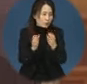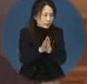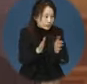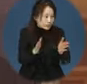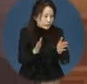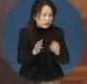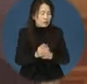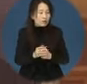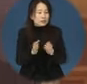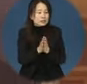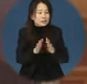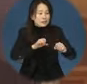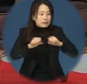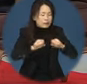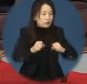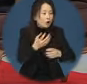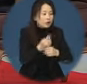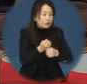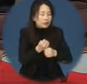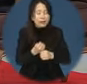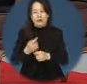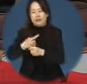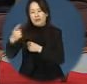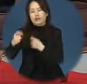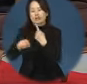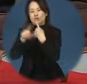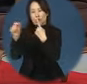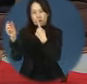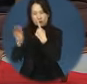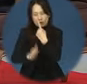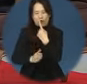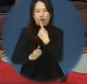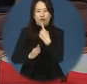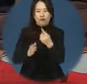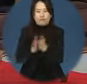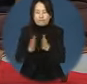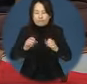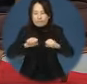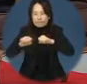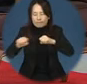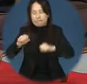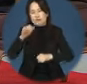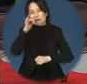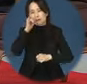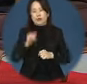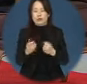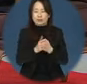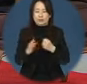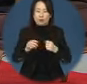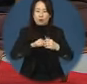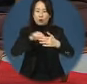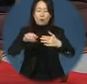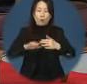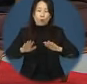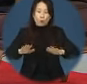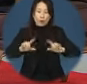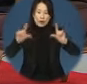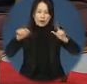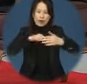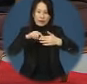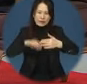13일부터 하라고 있어서 아직 행이 안 되고 있었어요 다 그래서 저희들이 얼의 안에 시행령 도 만들고 또 필요한 여러 가지